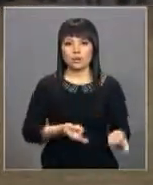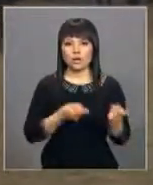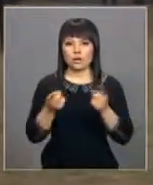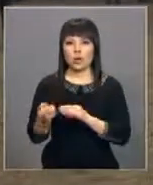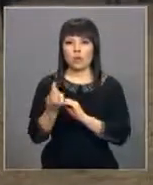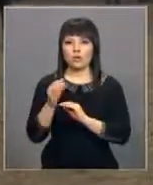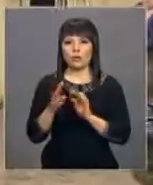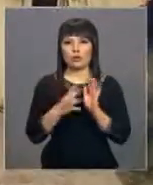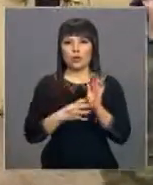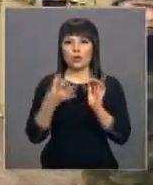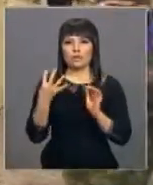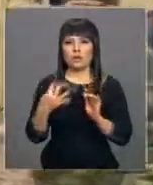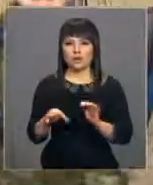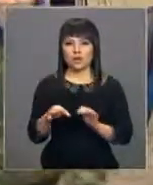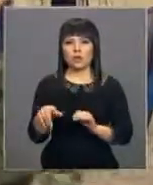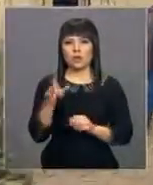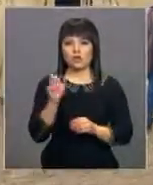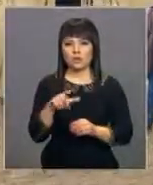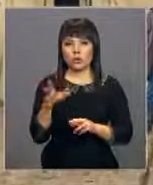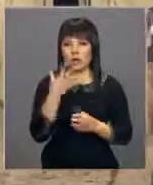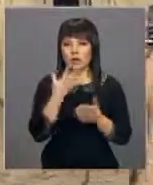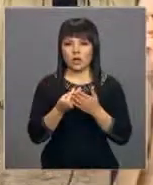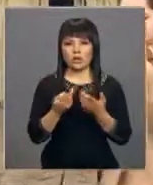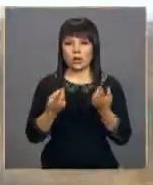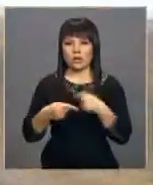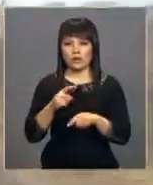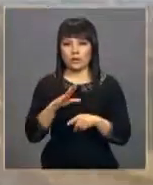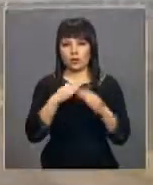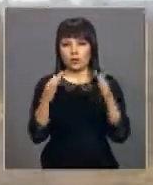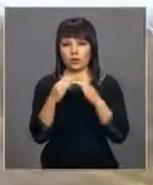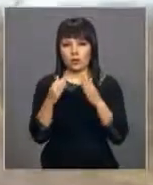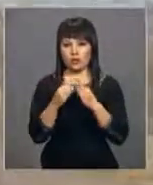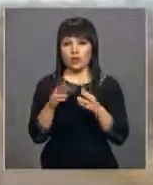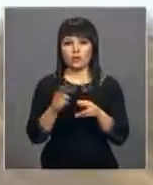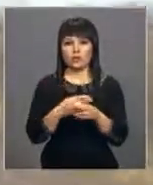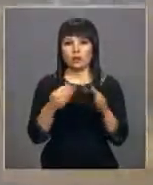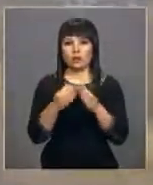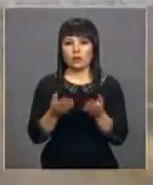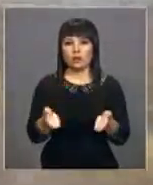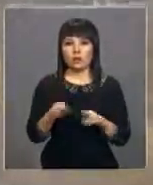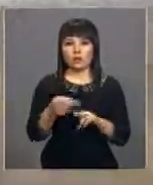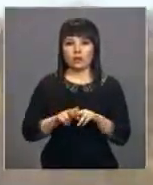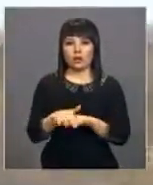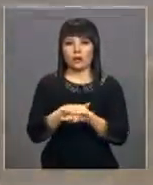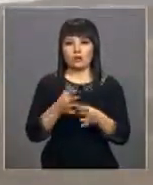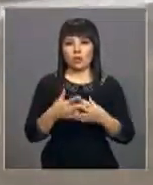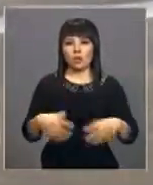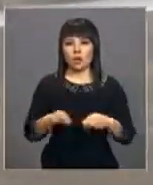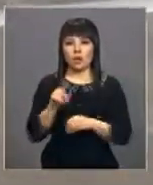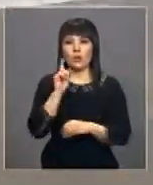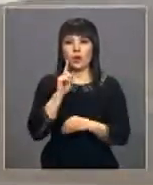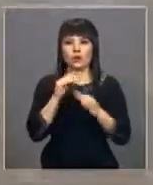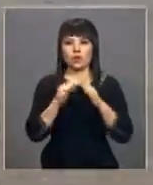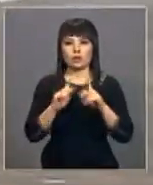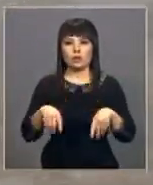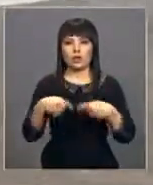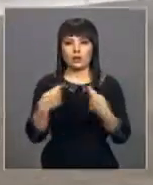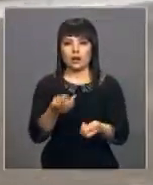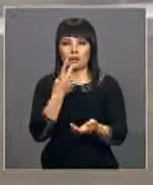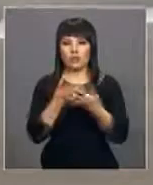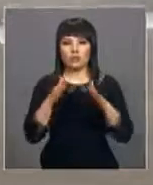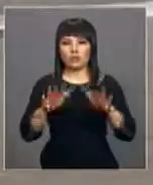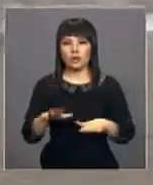Оның 11940-ы үйлеріне қайта оралды. Ал баспанасы тұруға жарамсыз отбасыларға уақытша жатын орындар